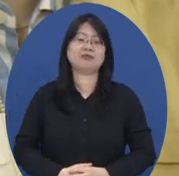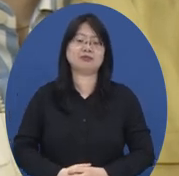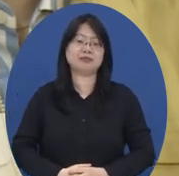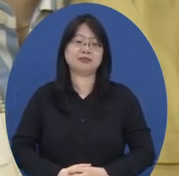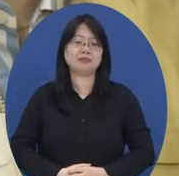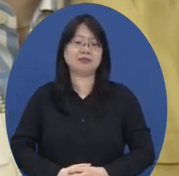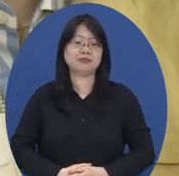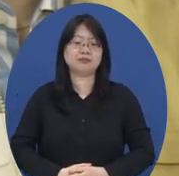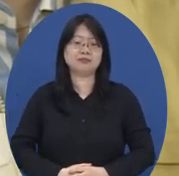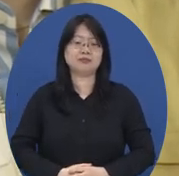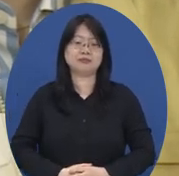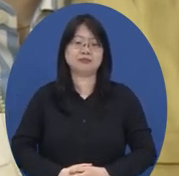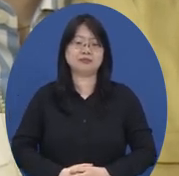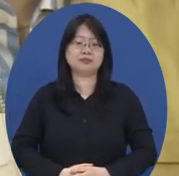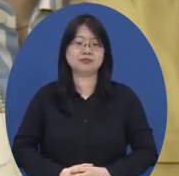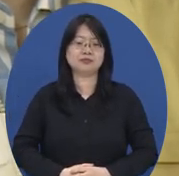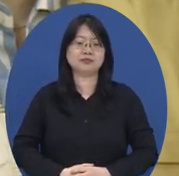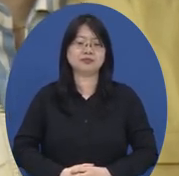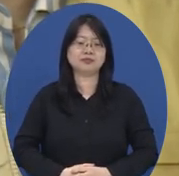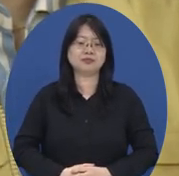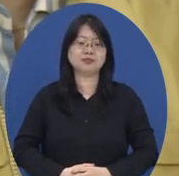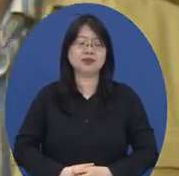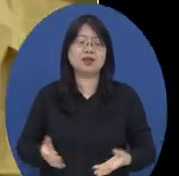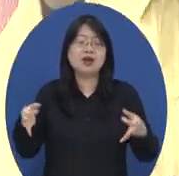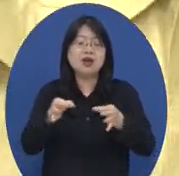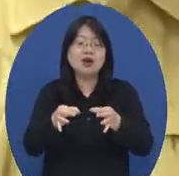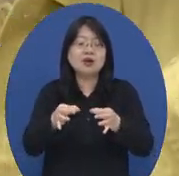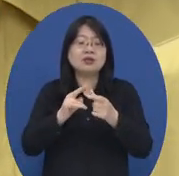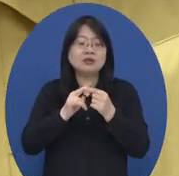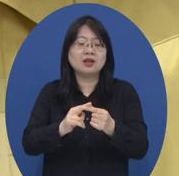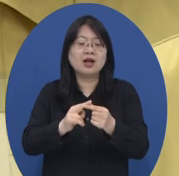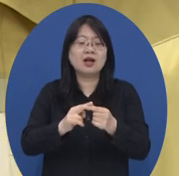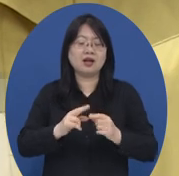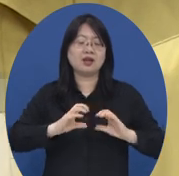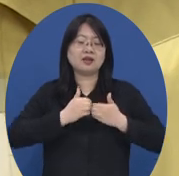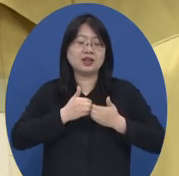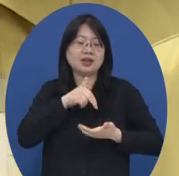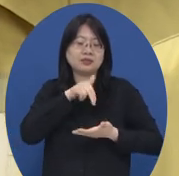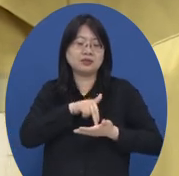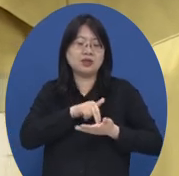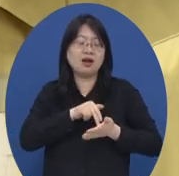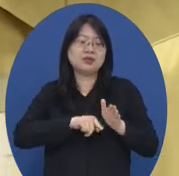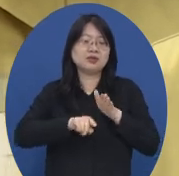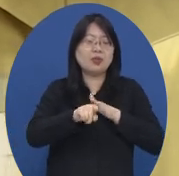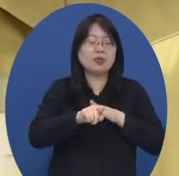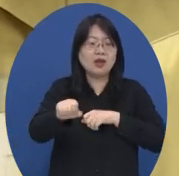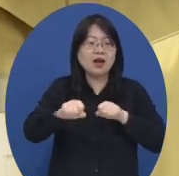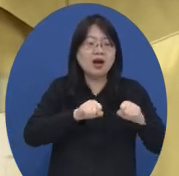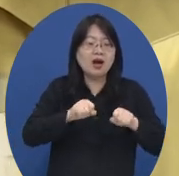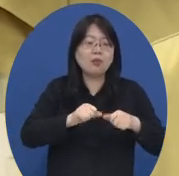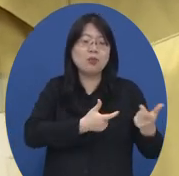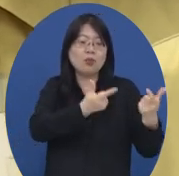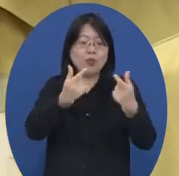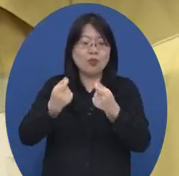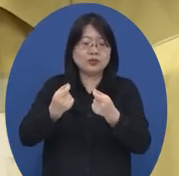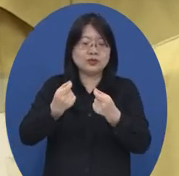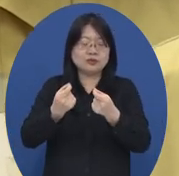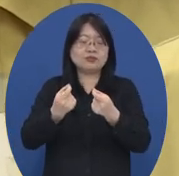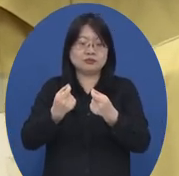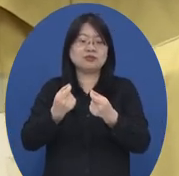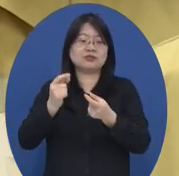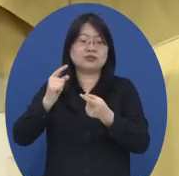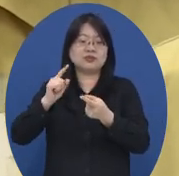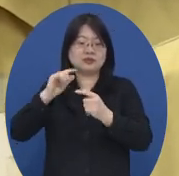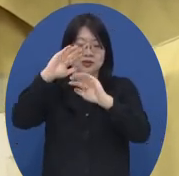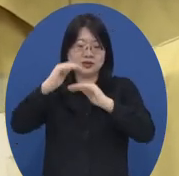하나의 역할을 할 수 있다고 저는 생각을 합니다. 성금뿐만이 아니고 의회 차원에서 선도적으로 할 수 있는 모든